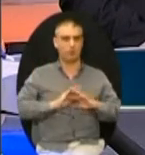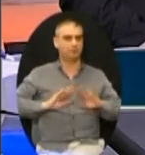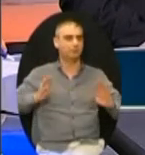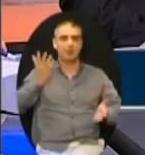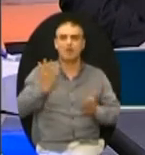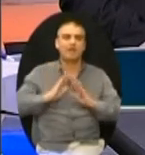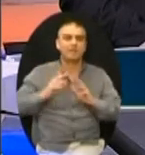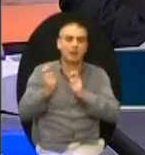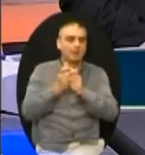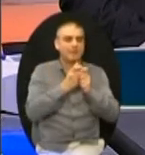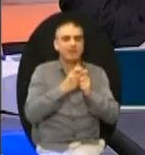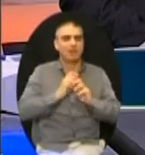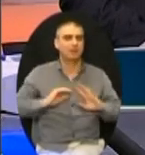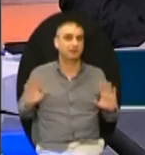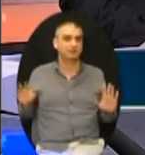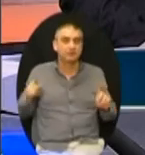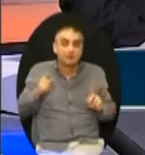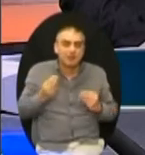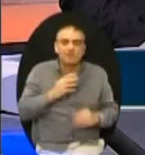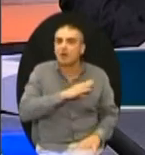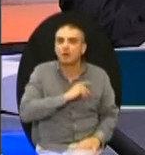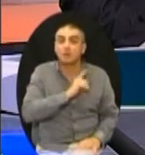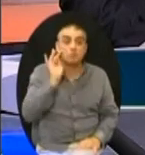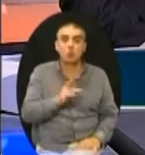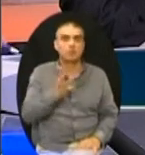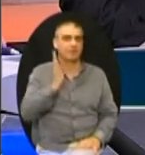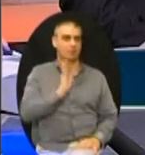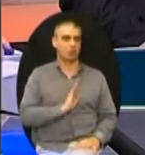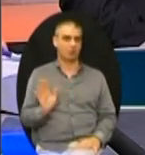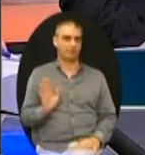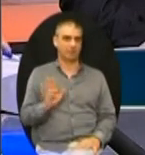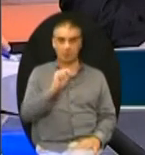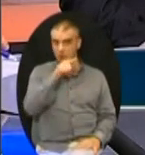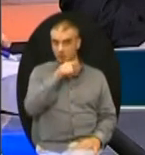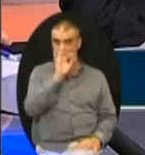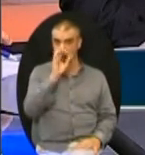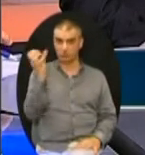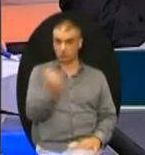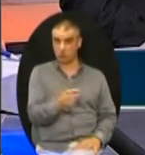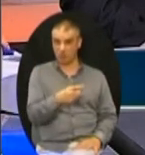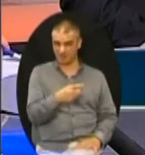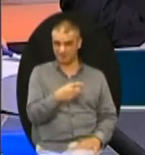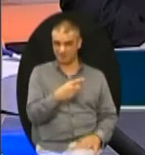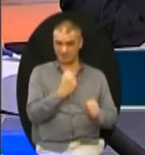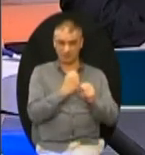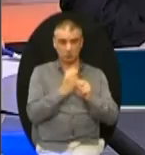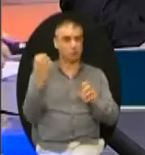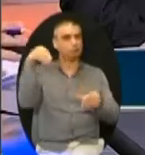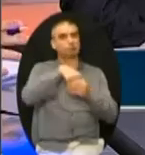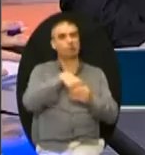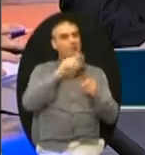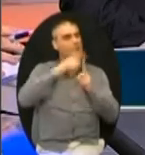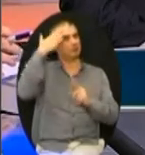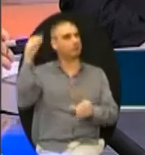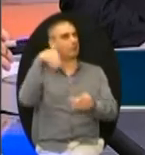שום הבדל מפלגתי או סקטוריאלי, זה דבר מגונה ואפילו מתואב. הנושא הזה של השתולים, פה תמיד אתה